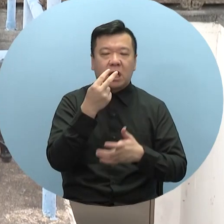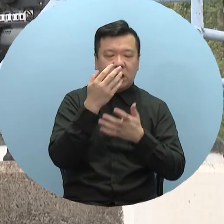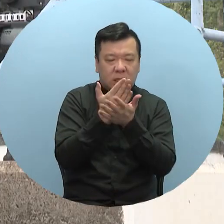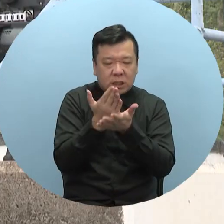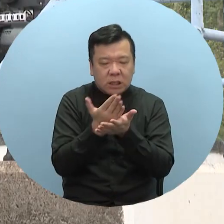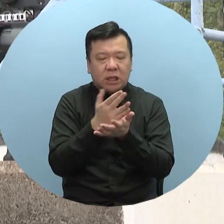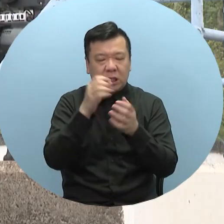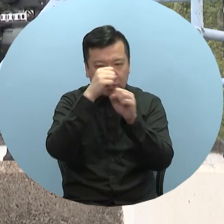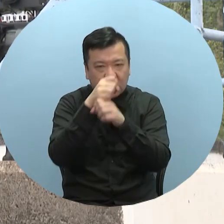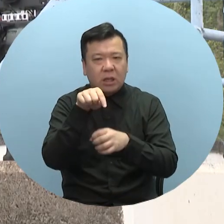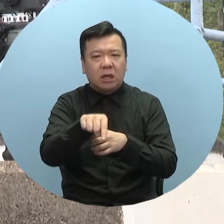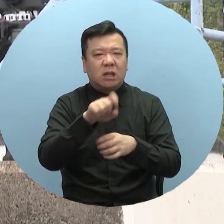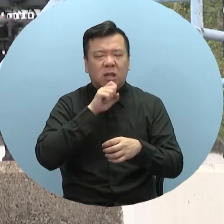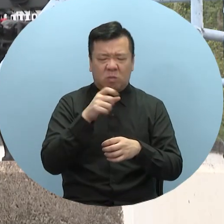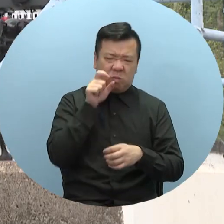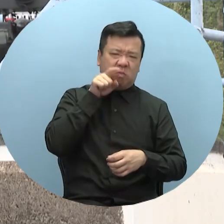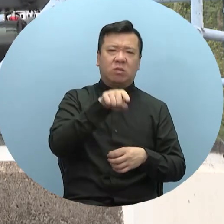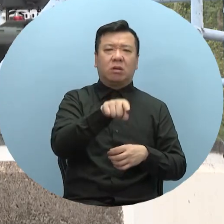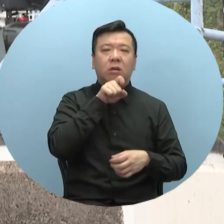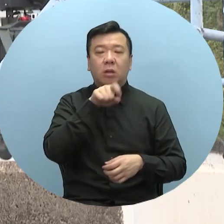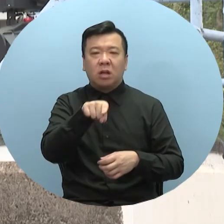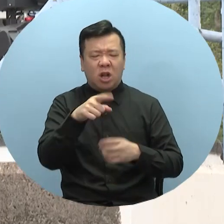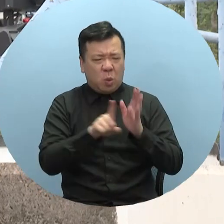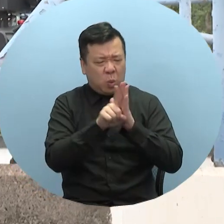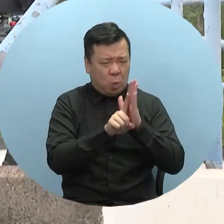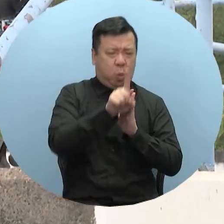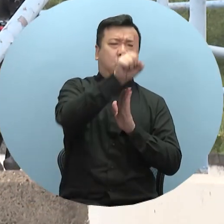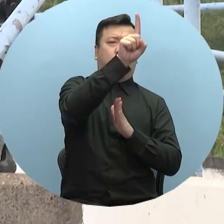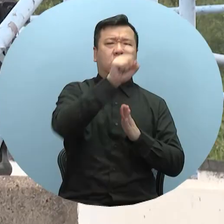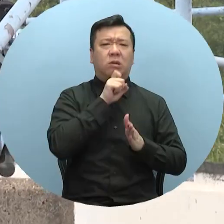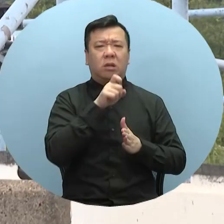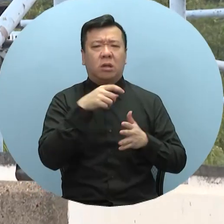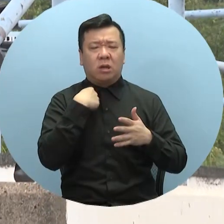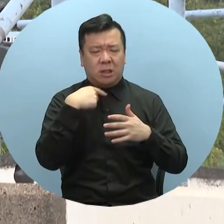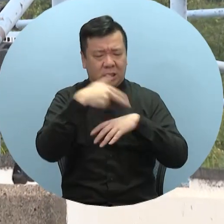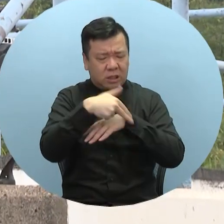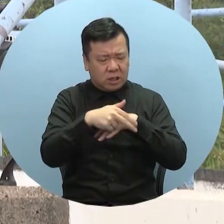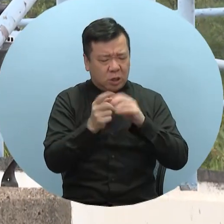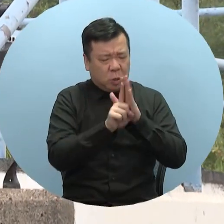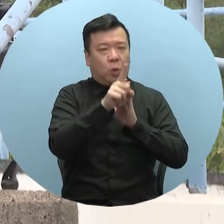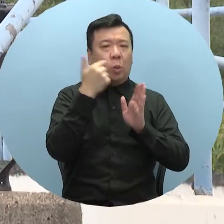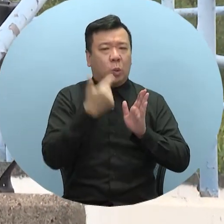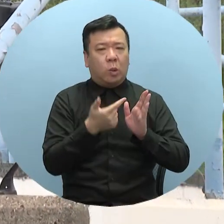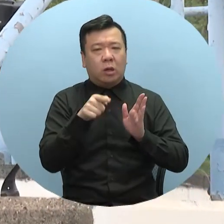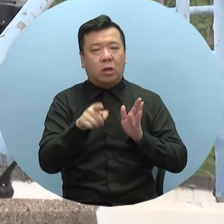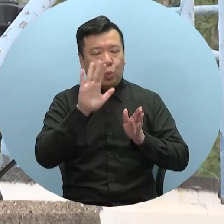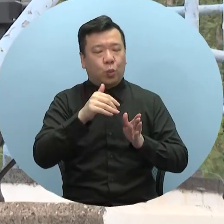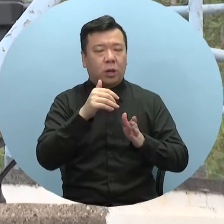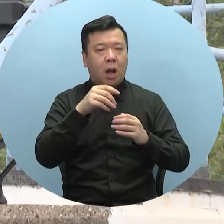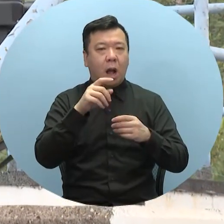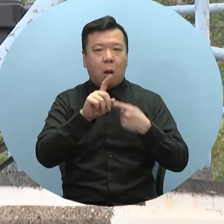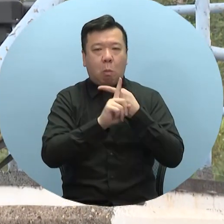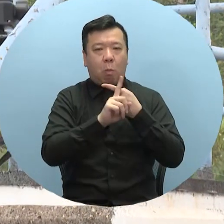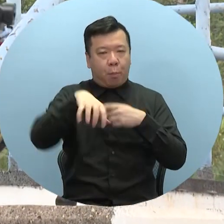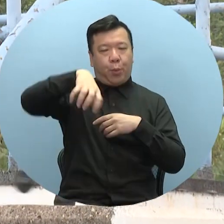測器啦，探測到一啲氣體嘅異常啦。如果佢探測到個濃度咧超過咗我哋設嘅上限咧，佢就會有一個警報